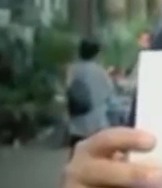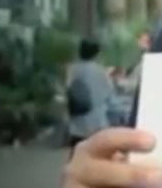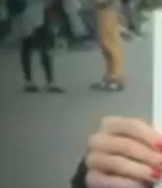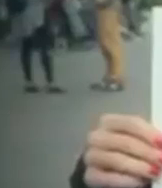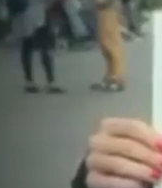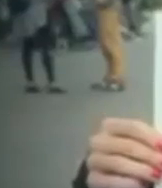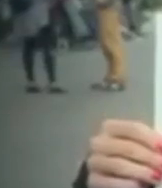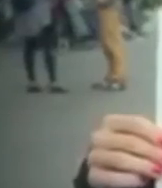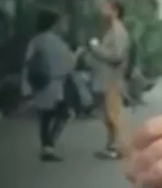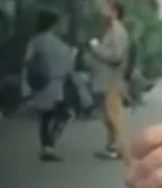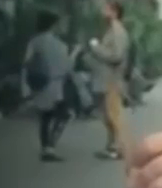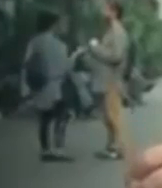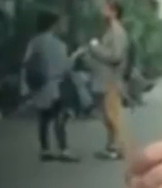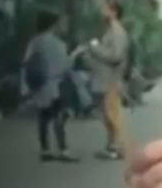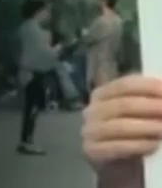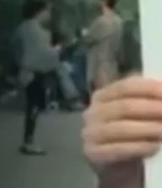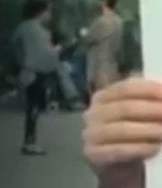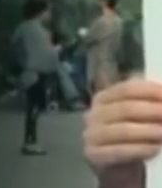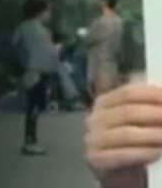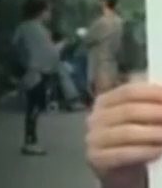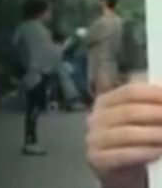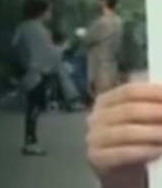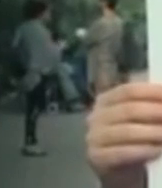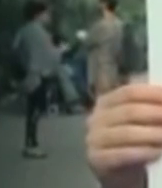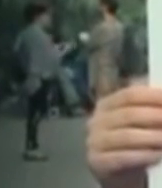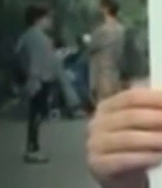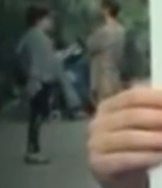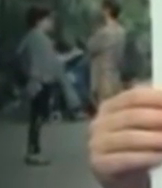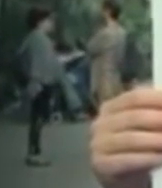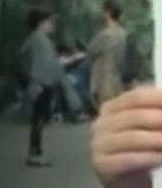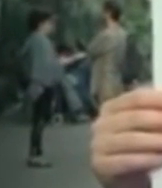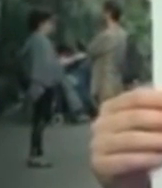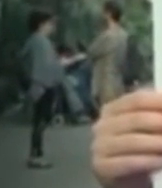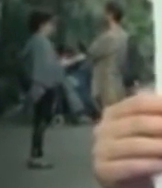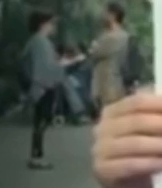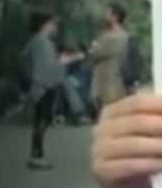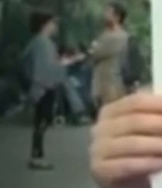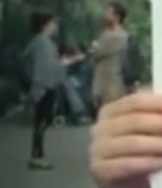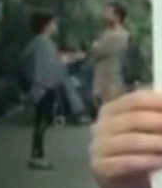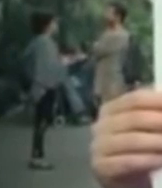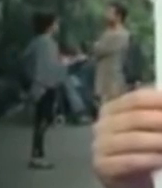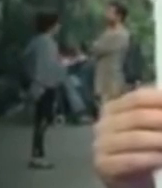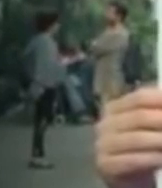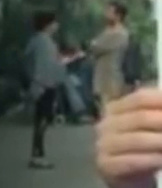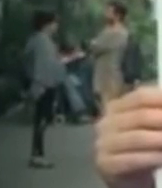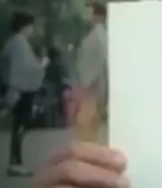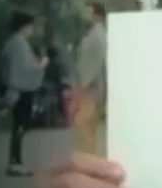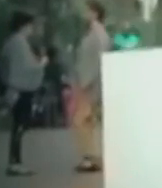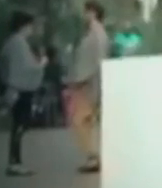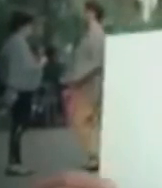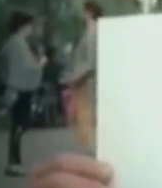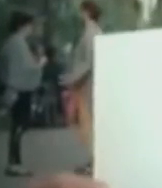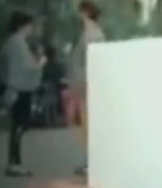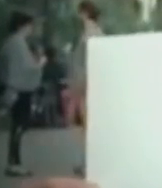αδικία διαφθορά εκβιασμό ένα χρέος που απειλεί την κυριαρχία των λαών ένα